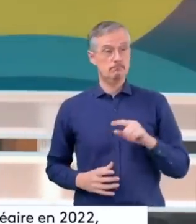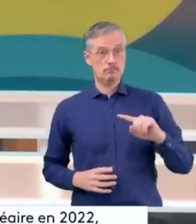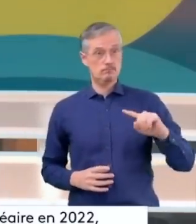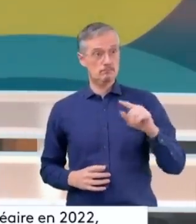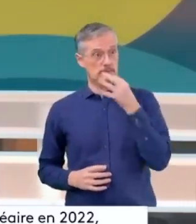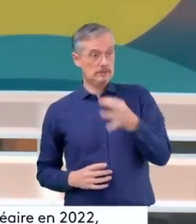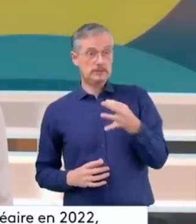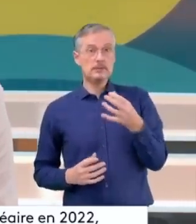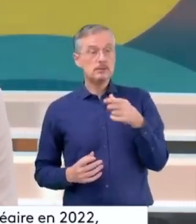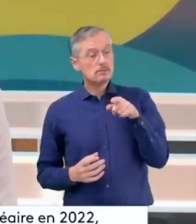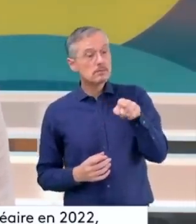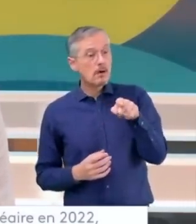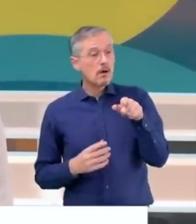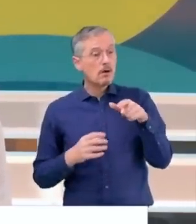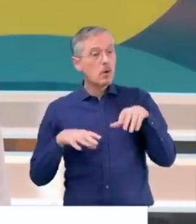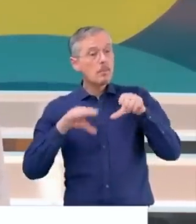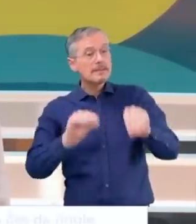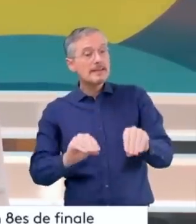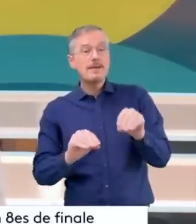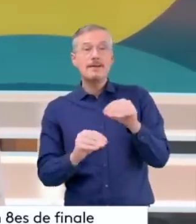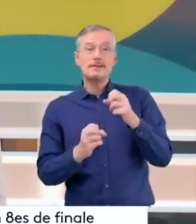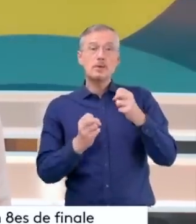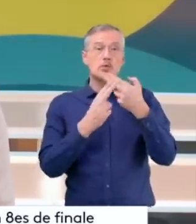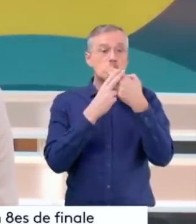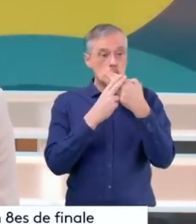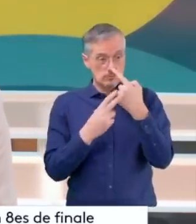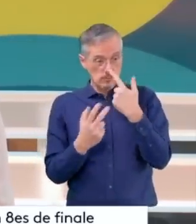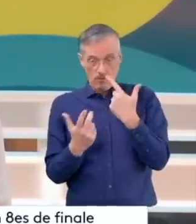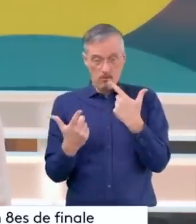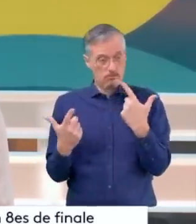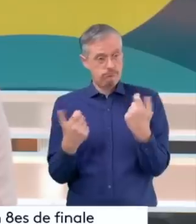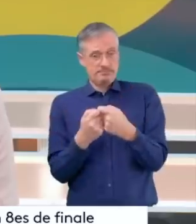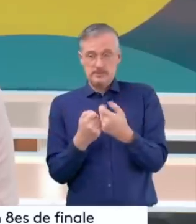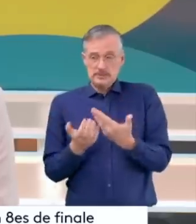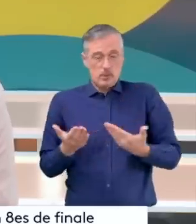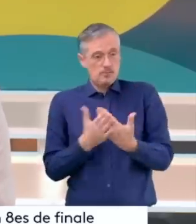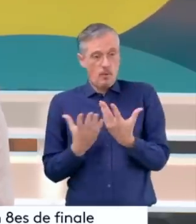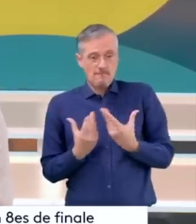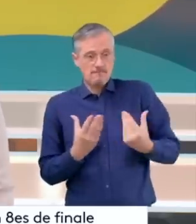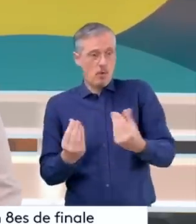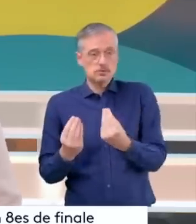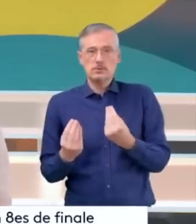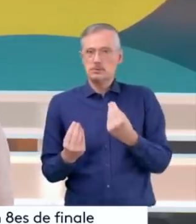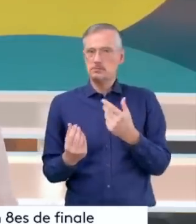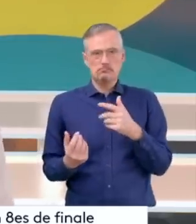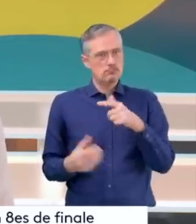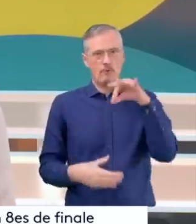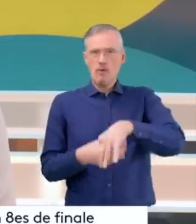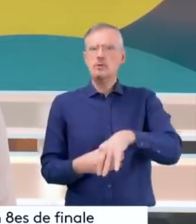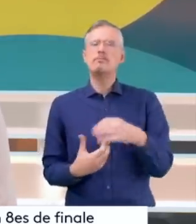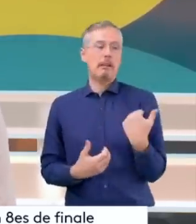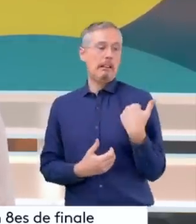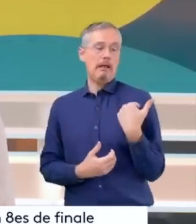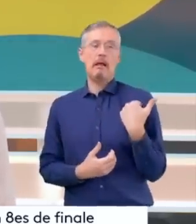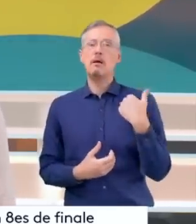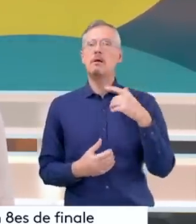qui iraient dans le bon sens pour les Français. C'est la raison pour laquelle cet été nous avons voté en faveur de la loi pouvoir d'achat et que là nous allons voter